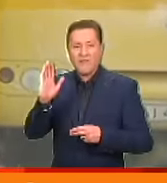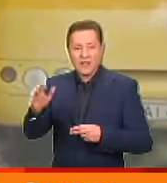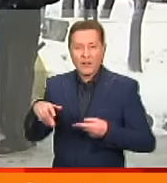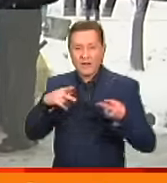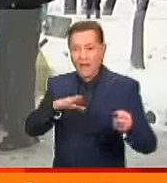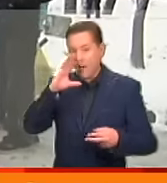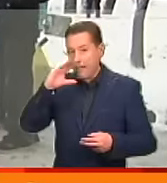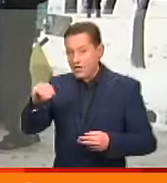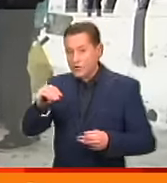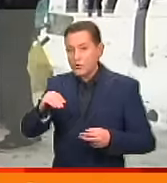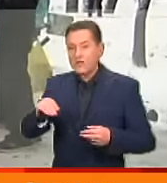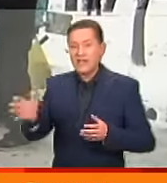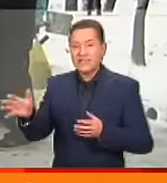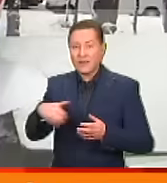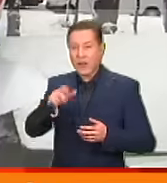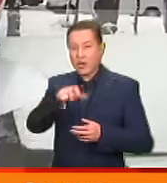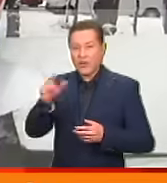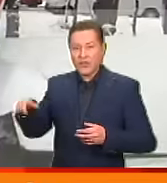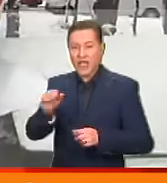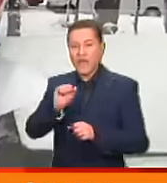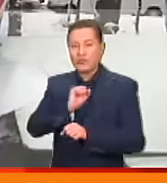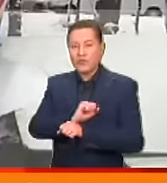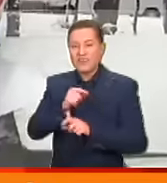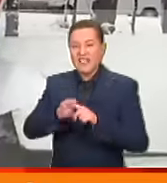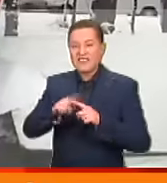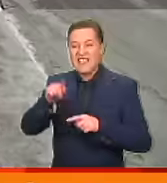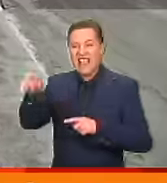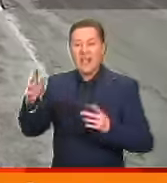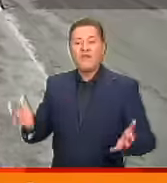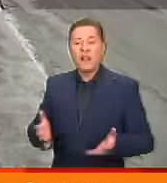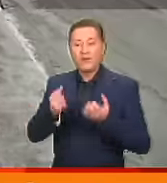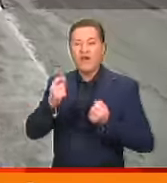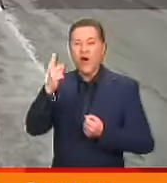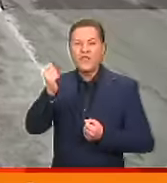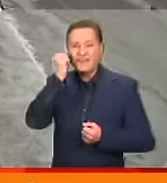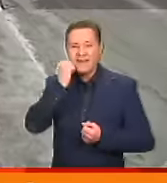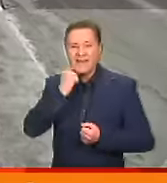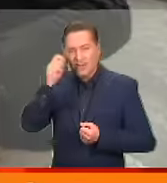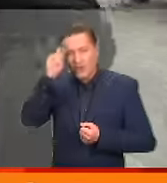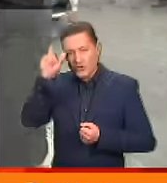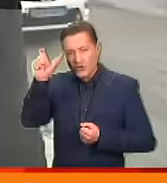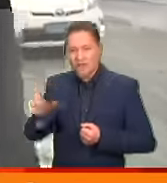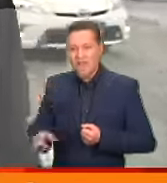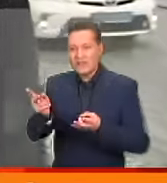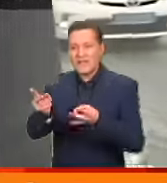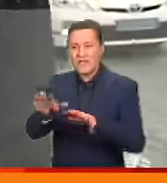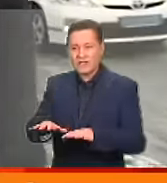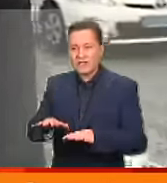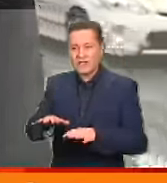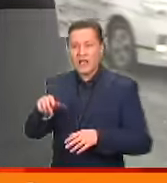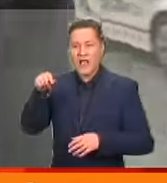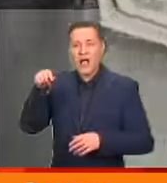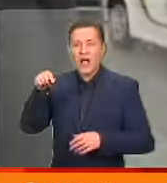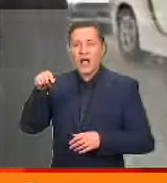маршрутний автобус та забрав людей із зупинки. Це їх і врятувало. Але один літній чоловік залишився. Для інформації, тут не